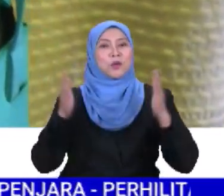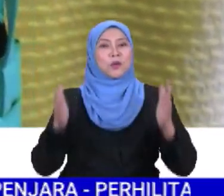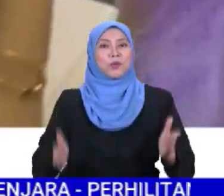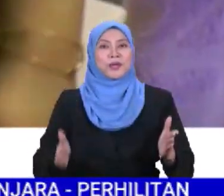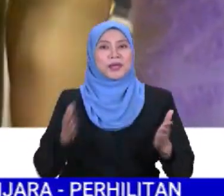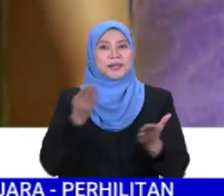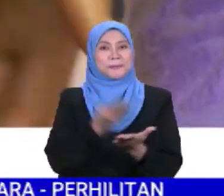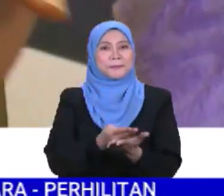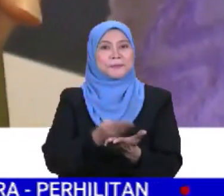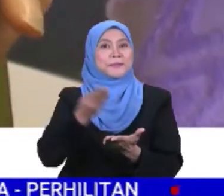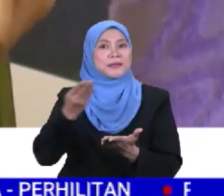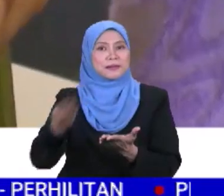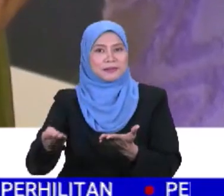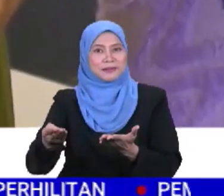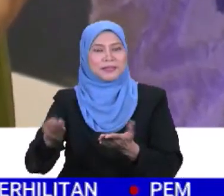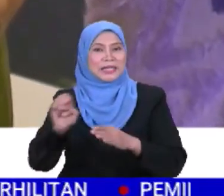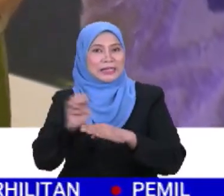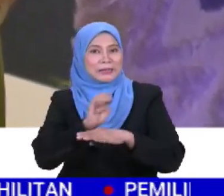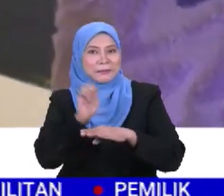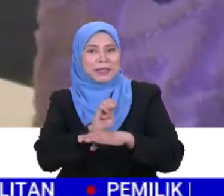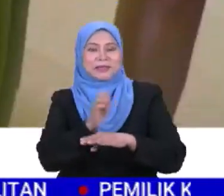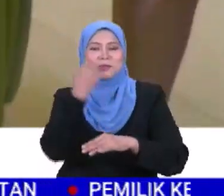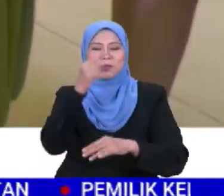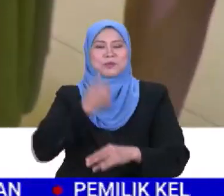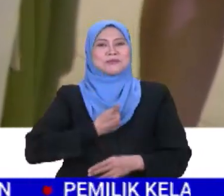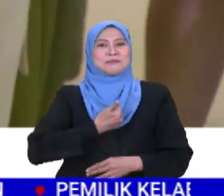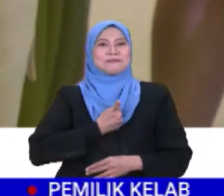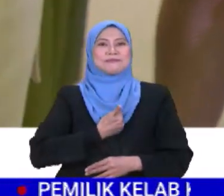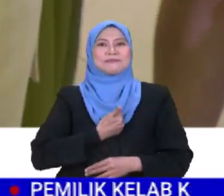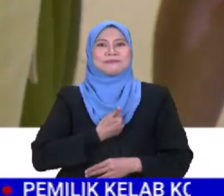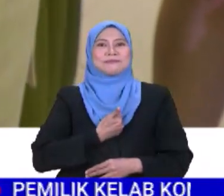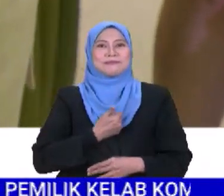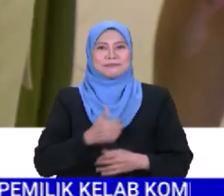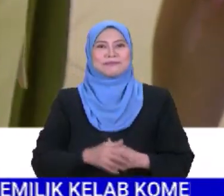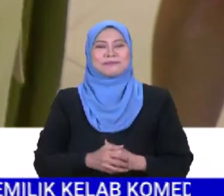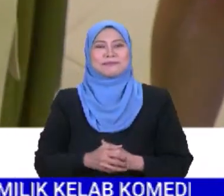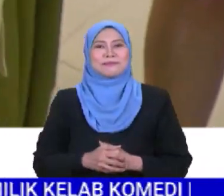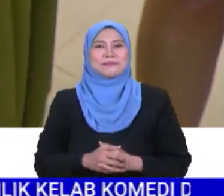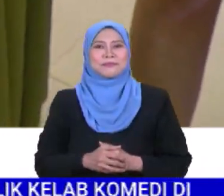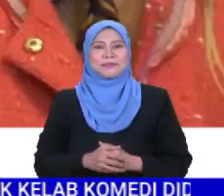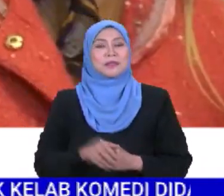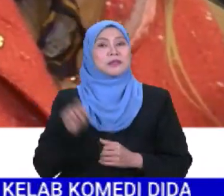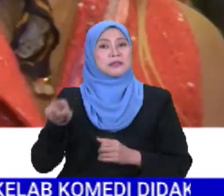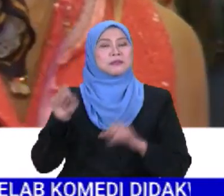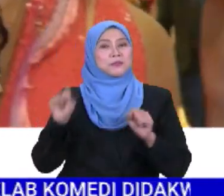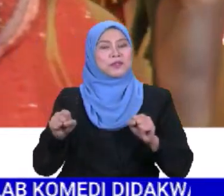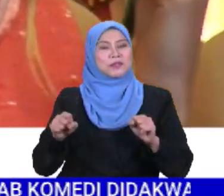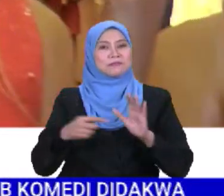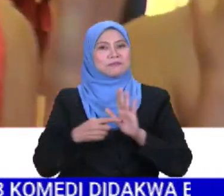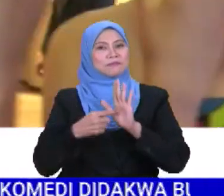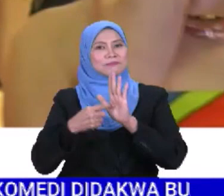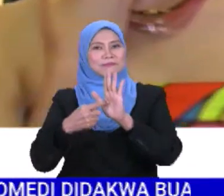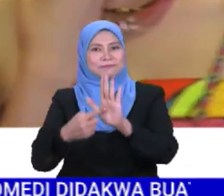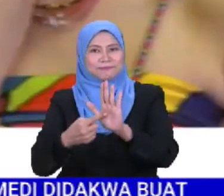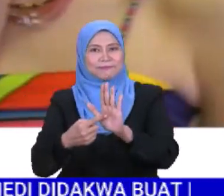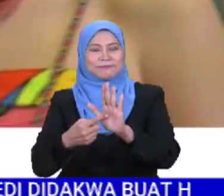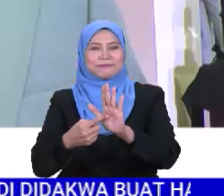membeli barang ini adalah untuk diri sendiri, di mana dia dapat menyelakan lagi